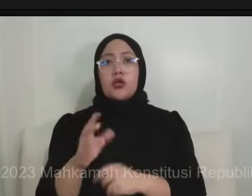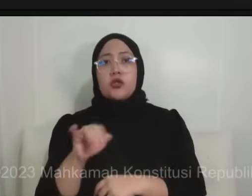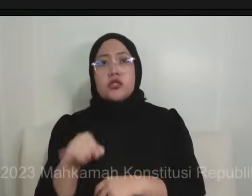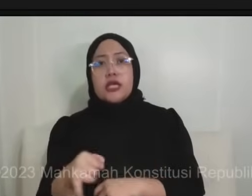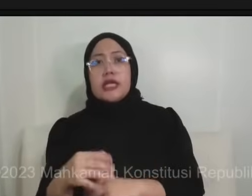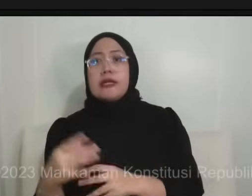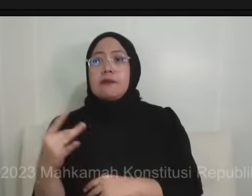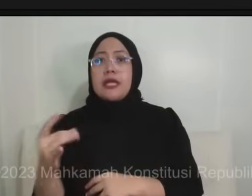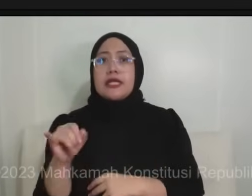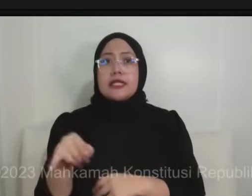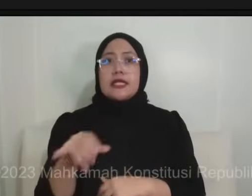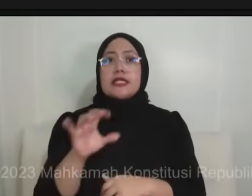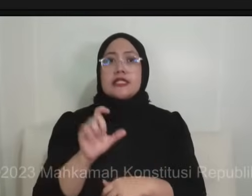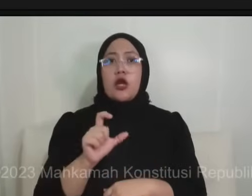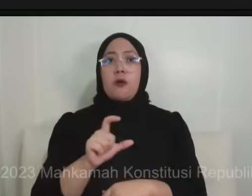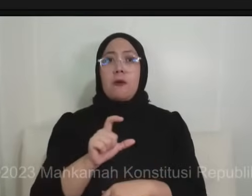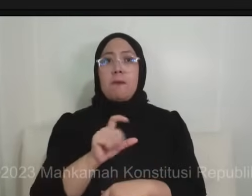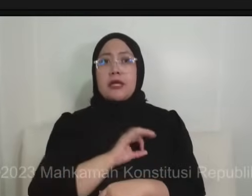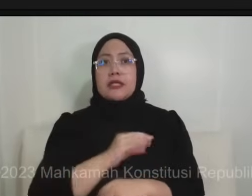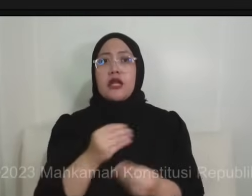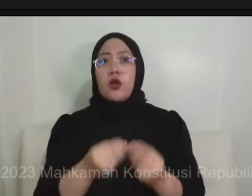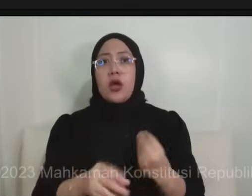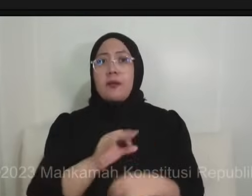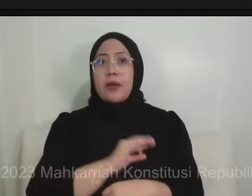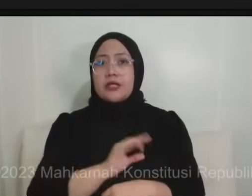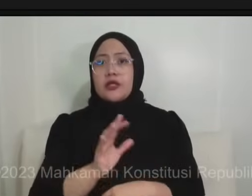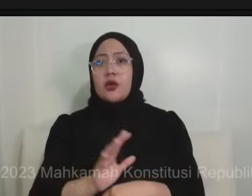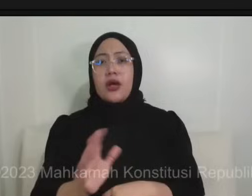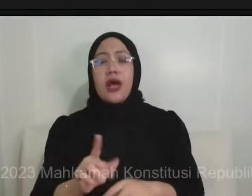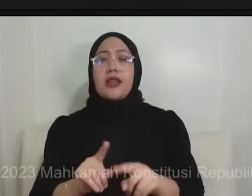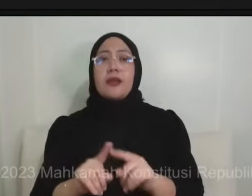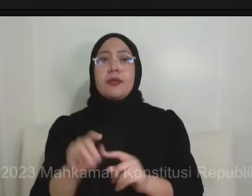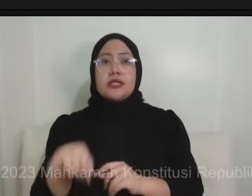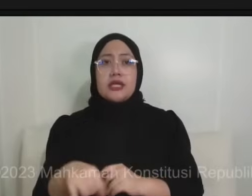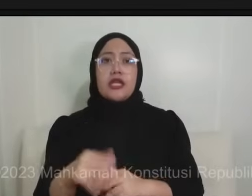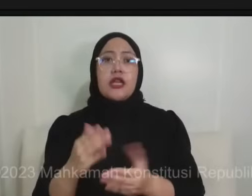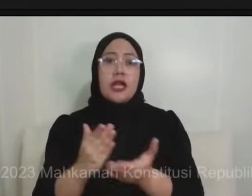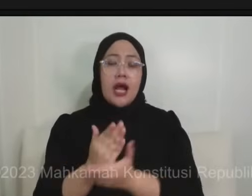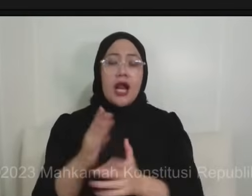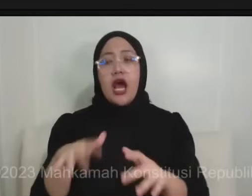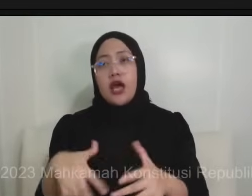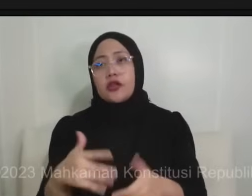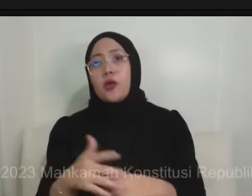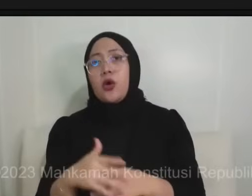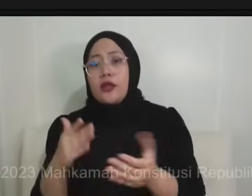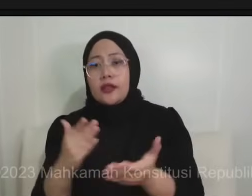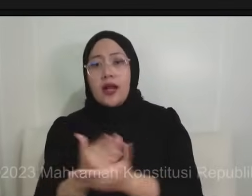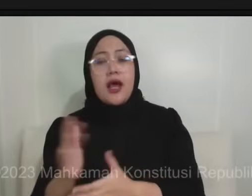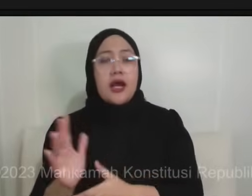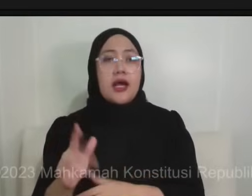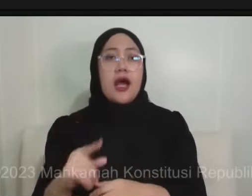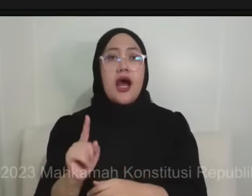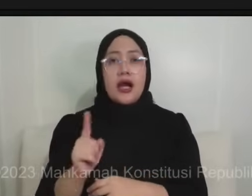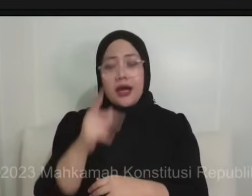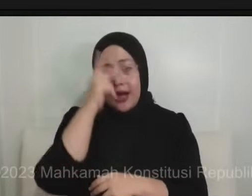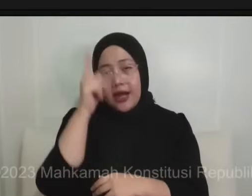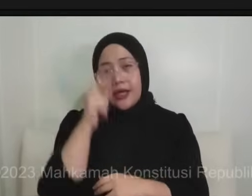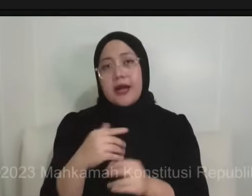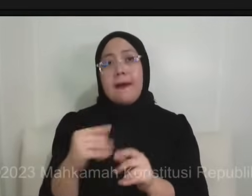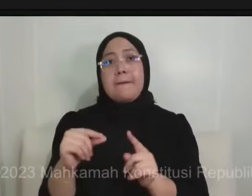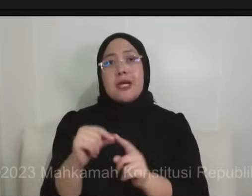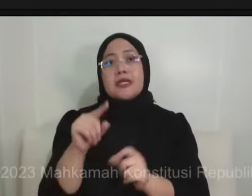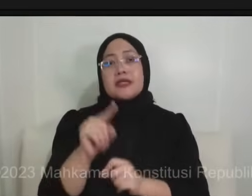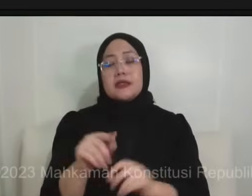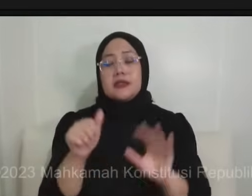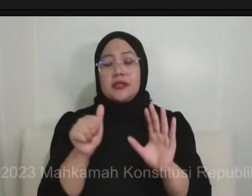menjadi calon presiden dan wakil presiden tidak menjadi terhalang atau terlanggar karena keberlakuan pasal 169